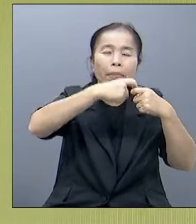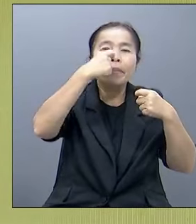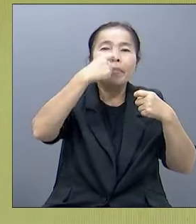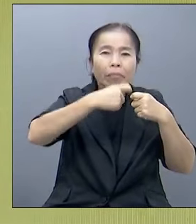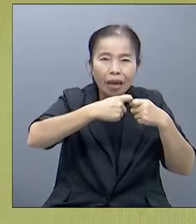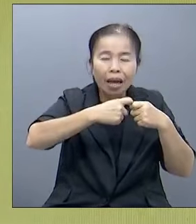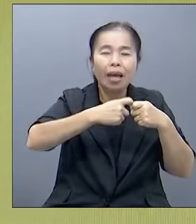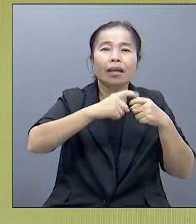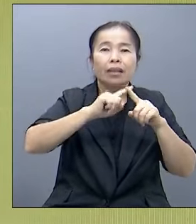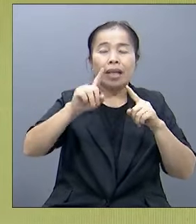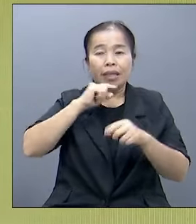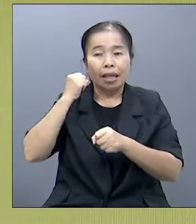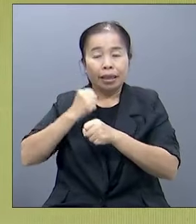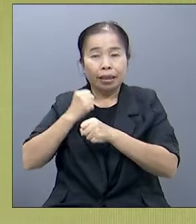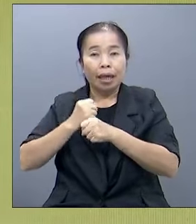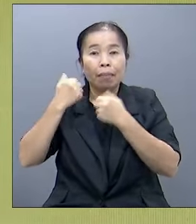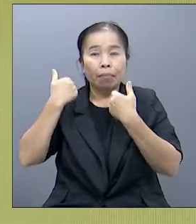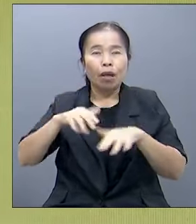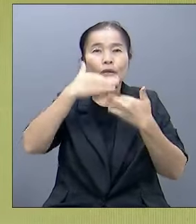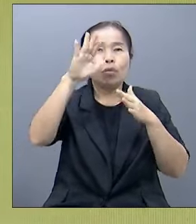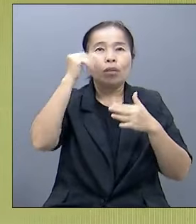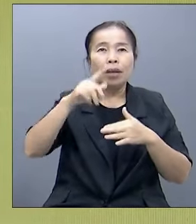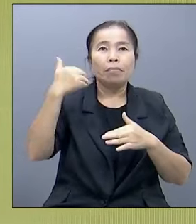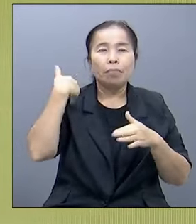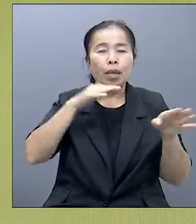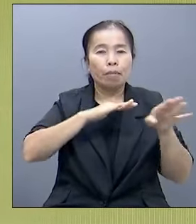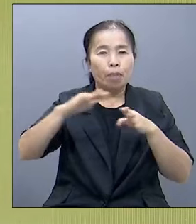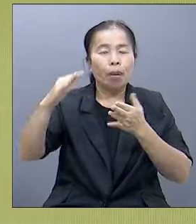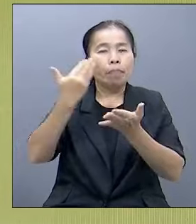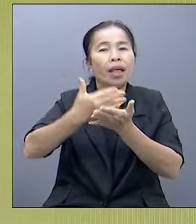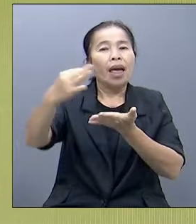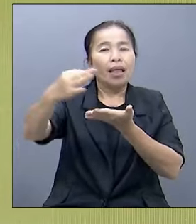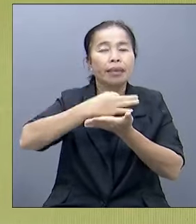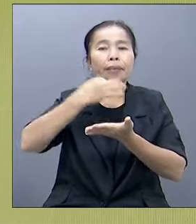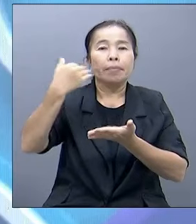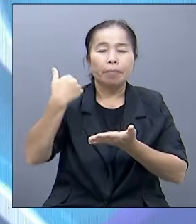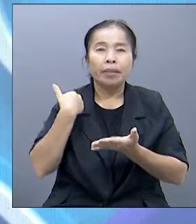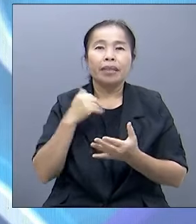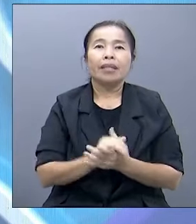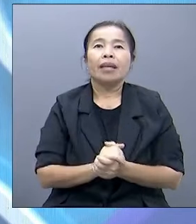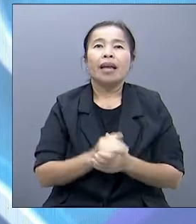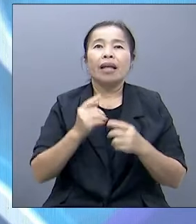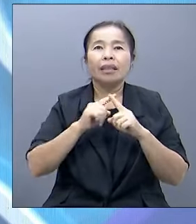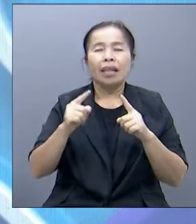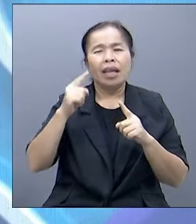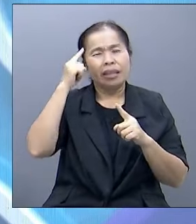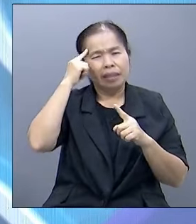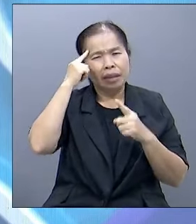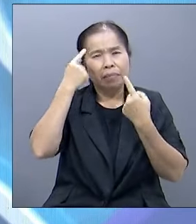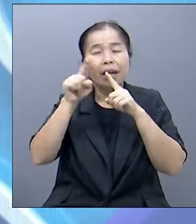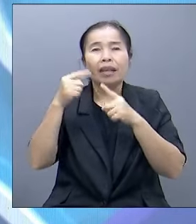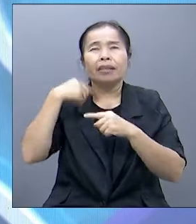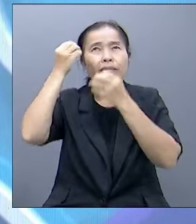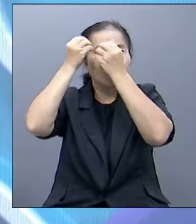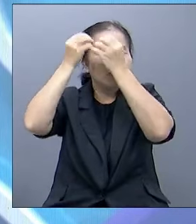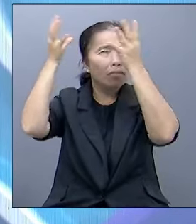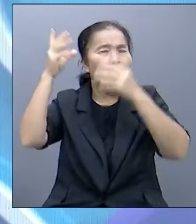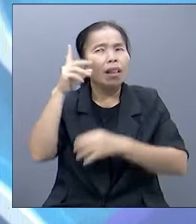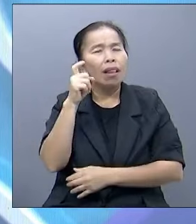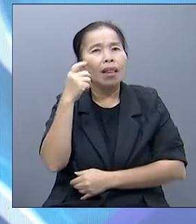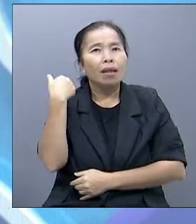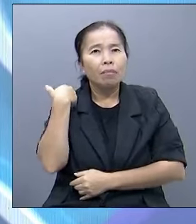ออกมาแล้วทำถึงเขาพร้อมจ่าย ค่ะต้องทำถึงนะต้องทำถึง แต่ว่ามันน่ารักนะกระต่ายก็นึกภาพไม่ออกตอนที่ขั้นต